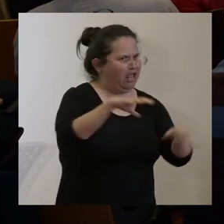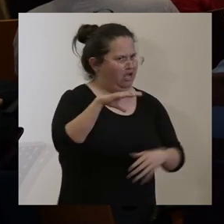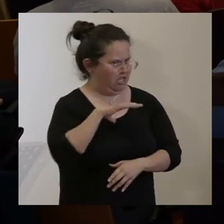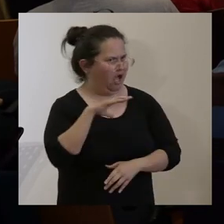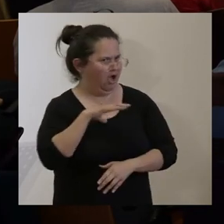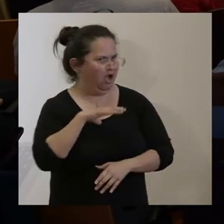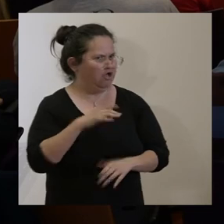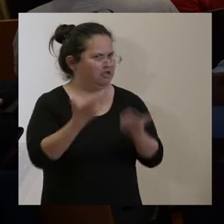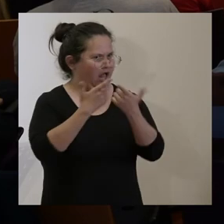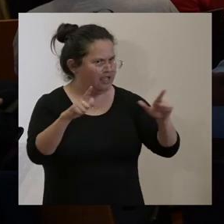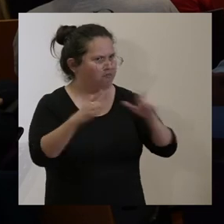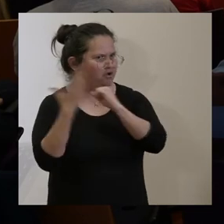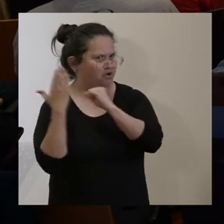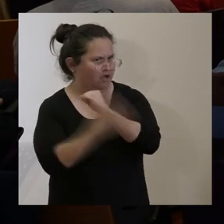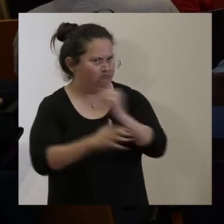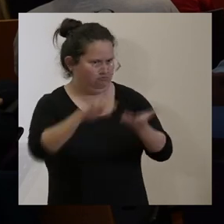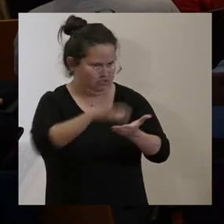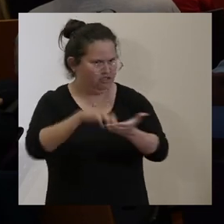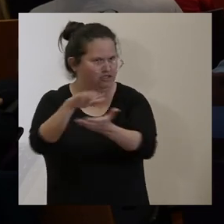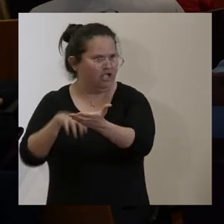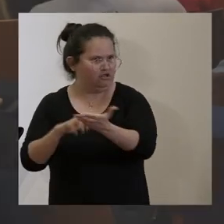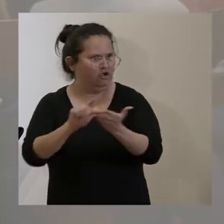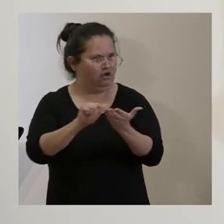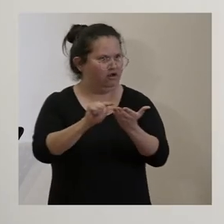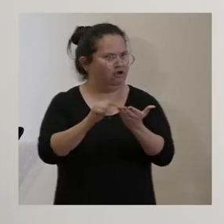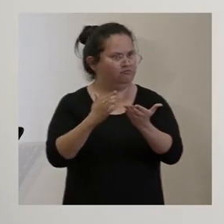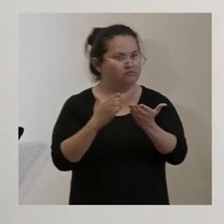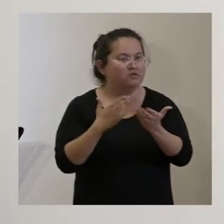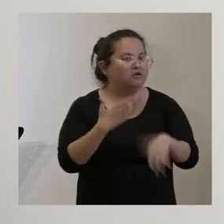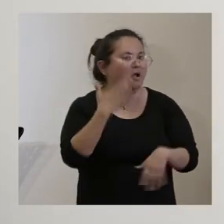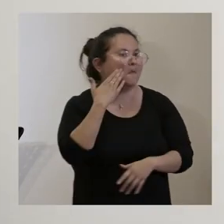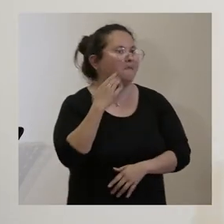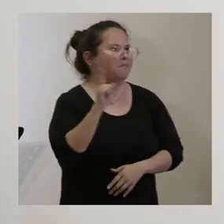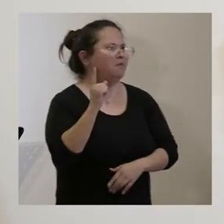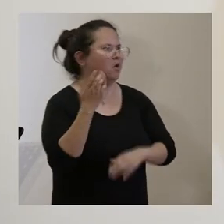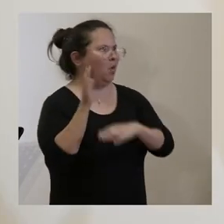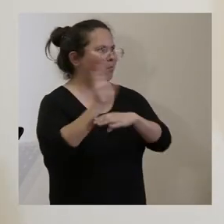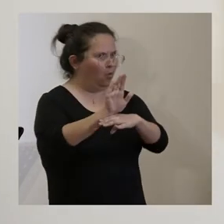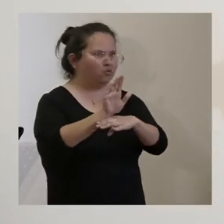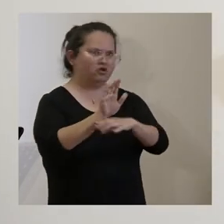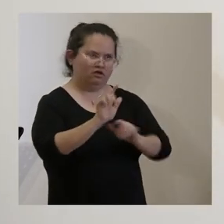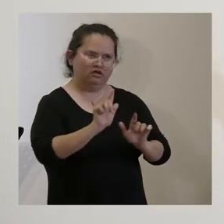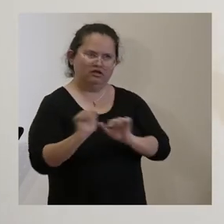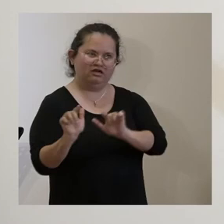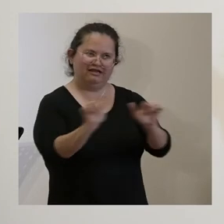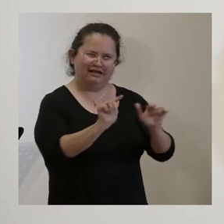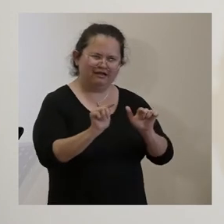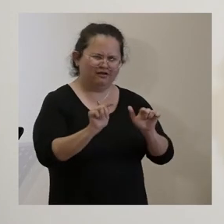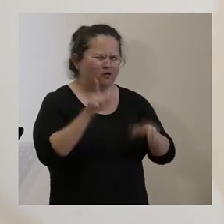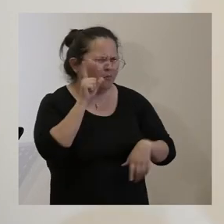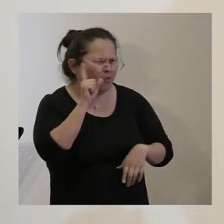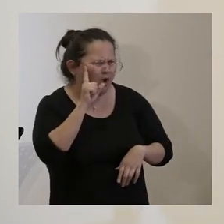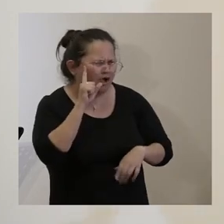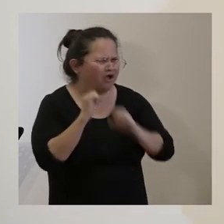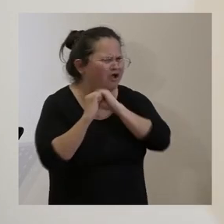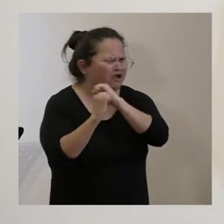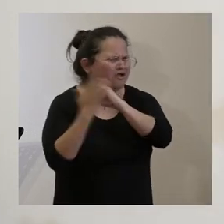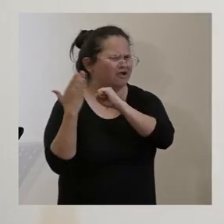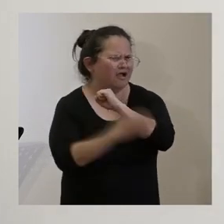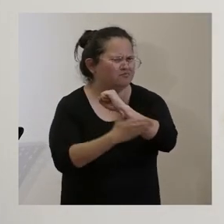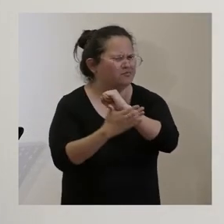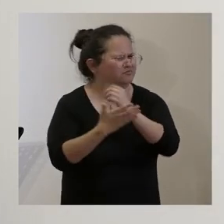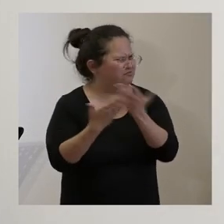libres de couleur étaient particulièrement représentés. Leur tendance à affranchir s'explique notamment par les liens souvent